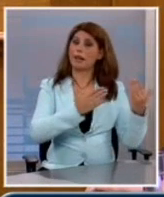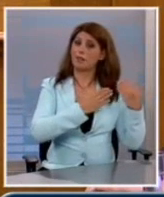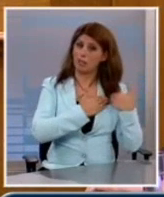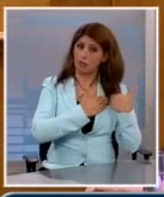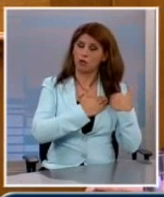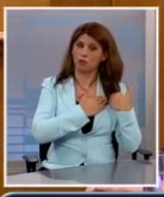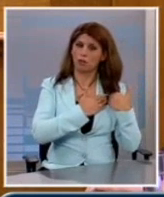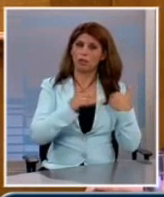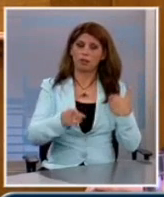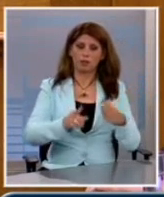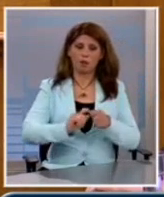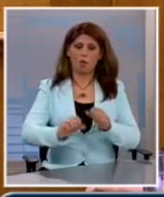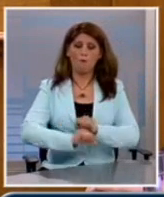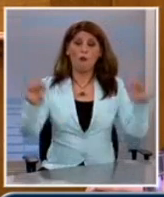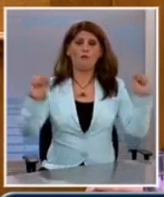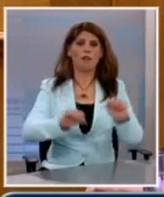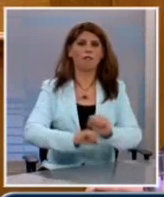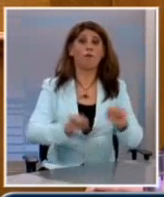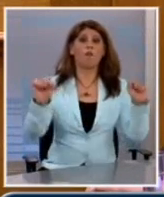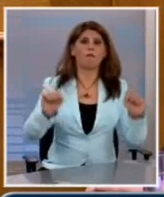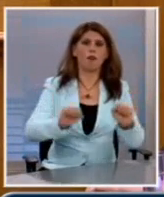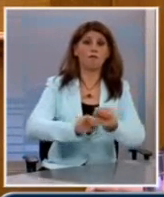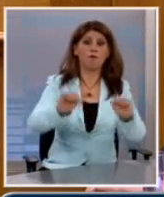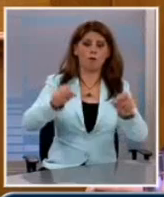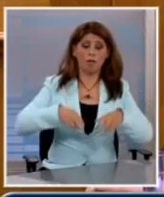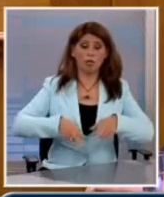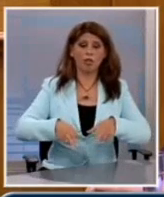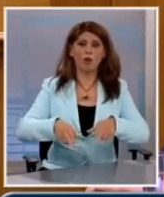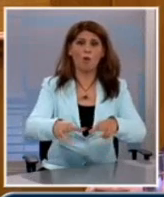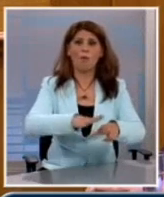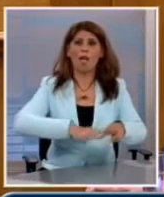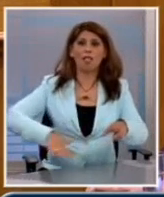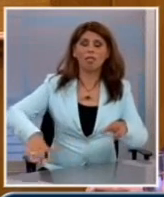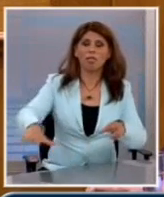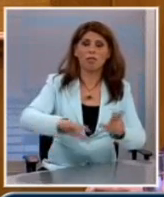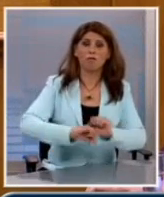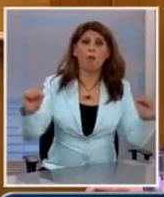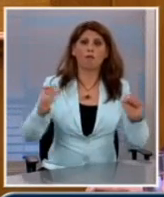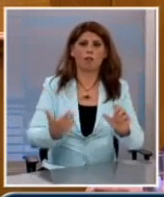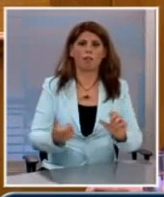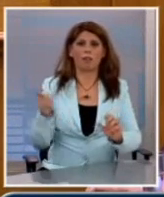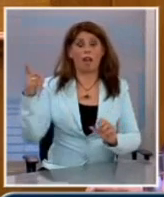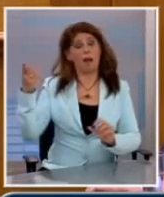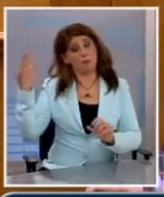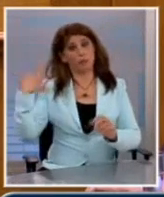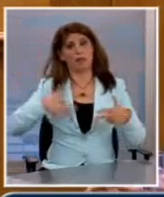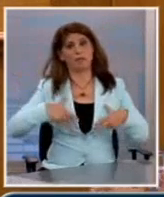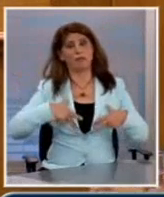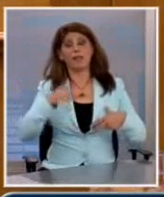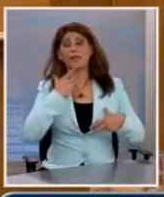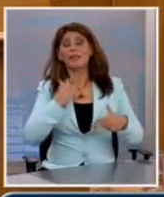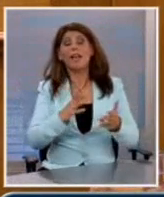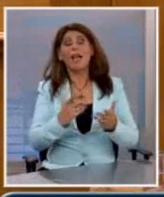ένα ναρκοθετημένο και υπονομευμένο πεδίο. Διότι έπρεπε να ανατρέψει